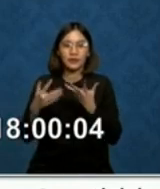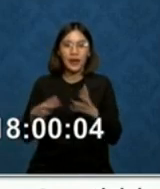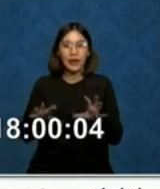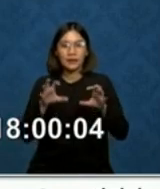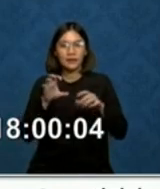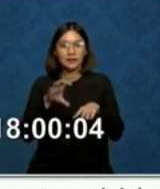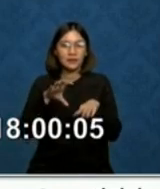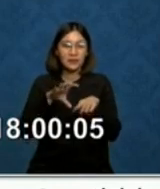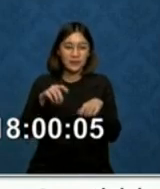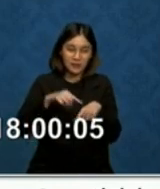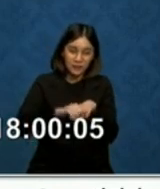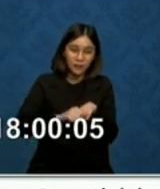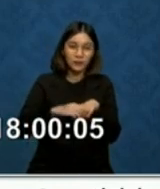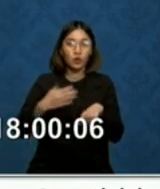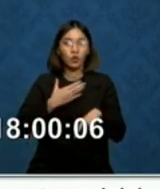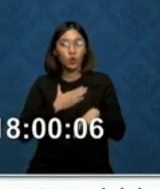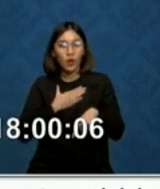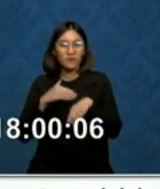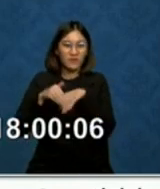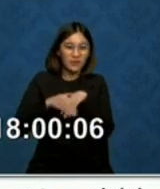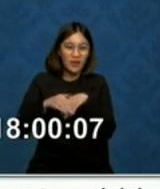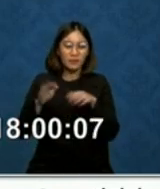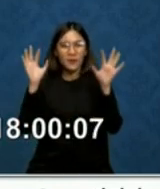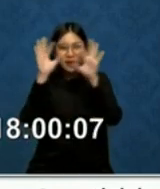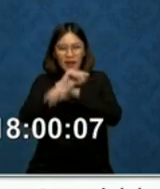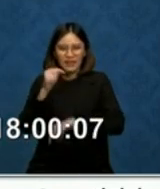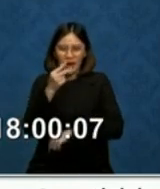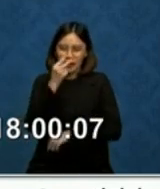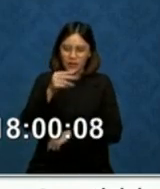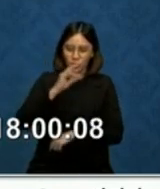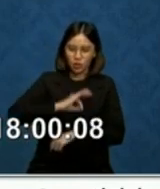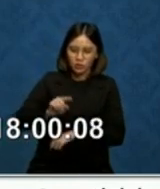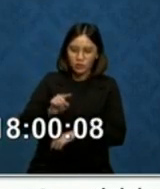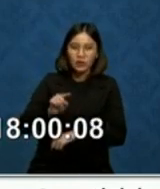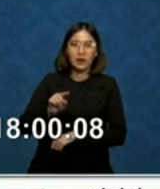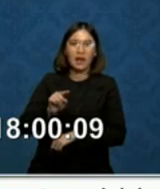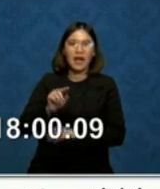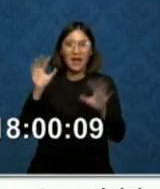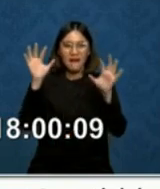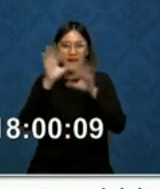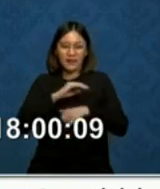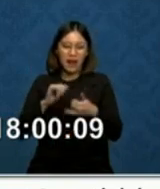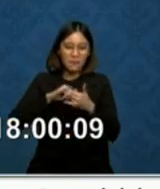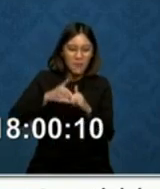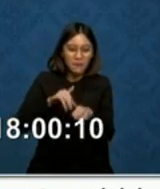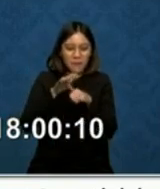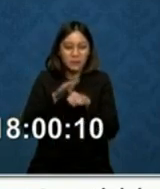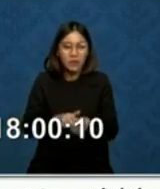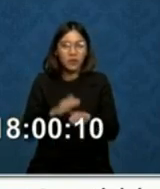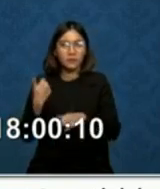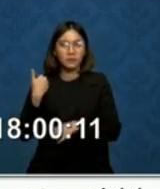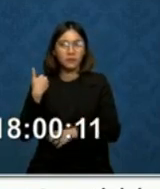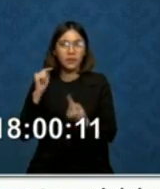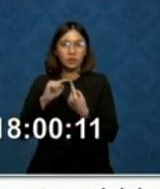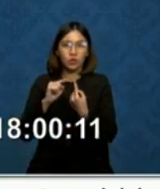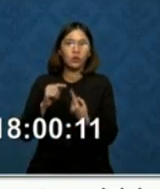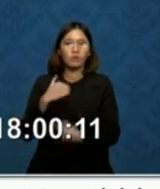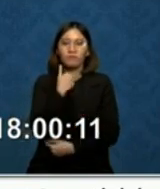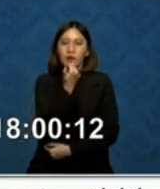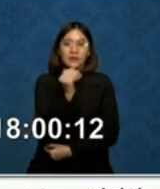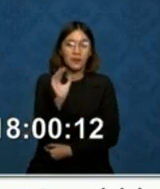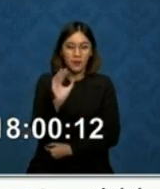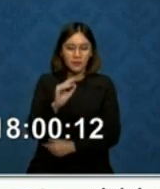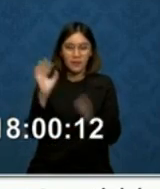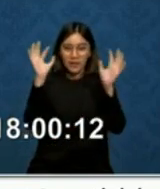อวัยวะเพศตัวเองหรือว่าการกระทำที่ส่อถึงการล่วงละเมิดทางเพศที่ไม่ได้ใช้วาจาอัน